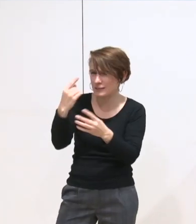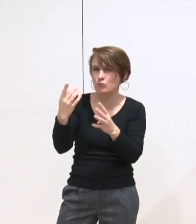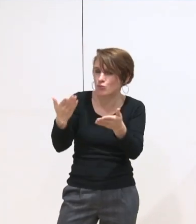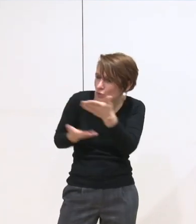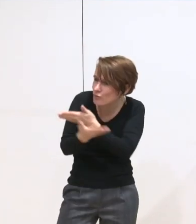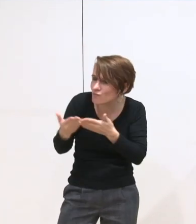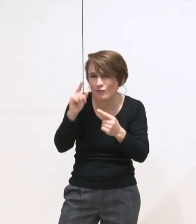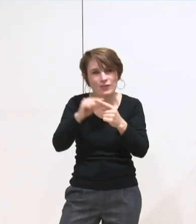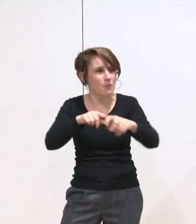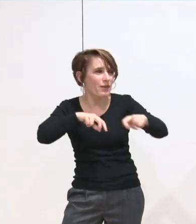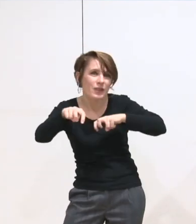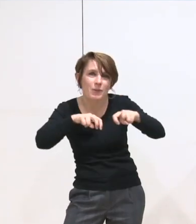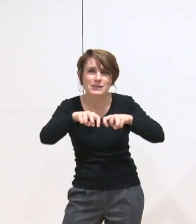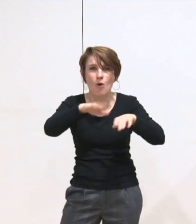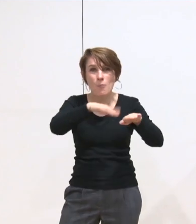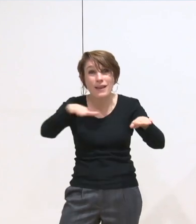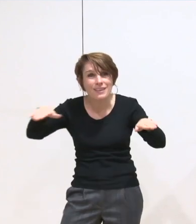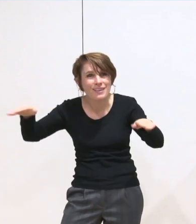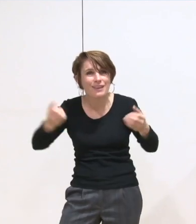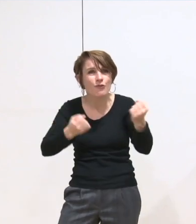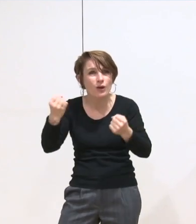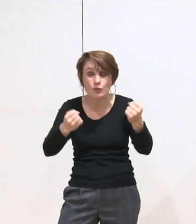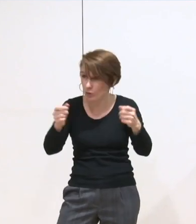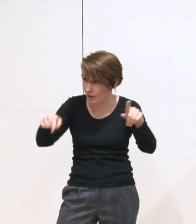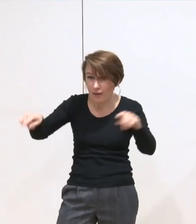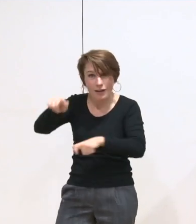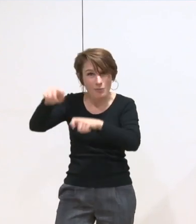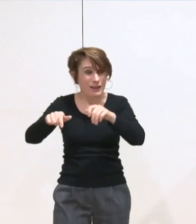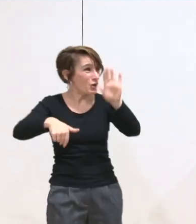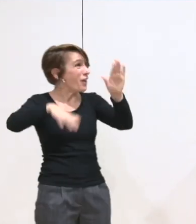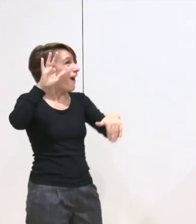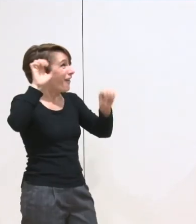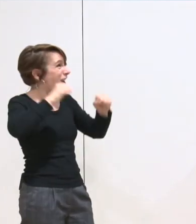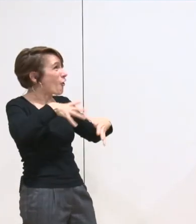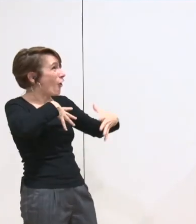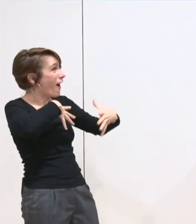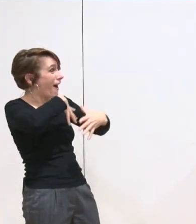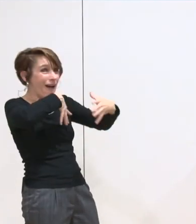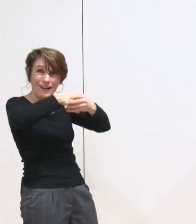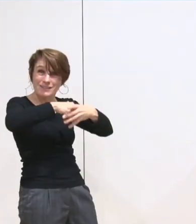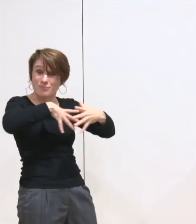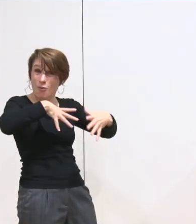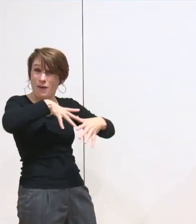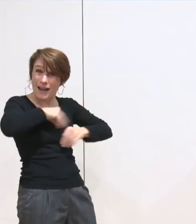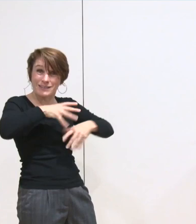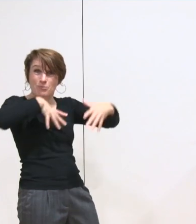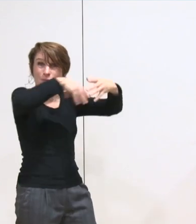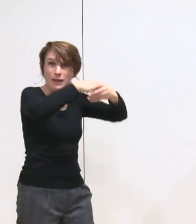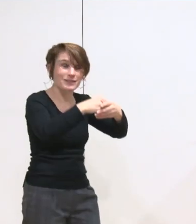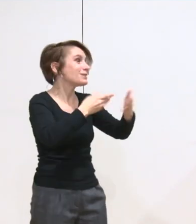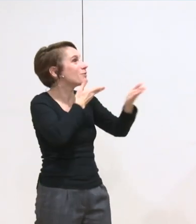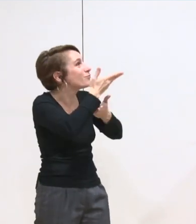déplacements et le stationnement, ceux qui avaient accepté de dialoguer ont appris la mise en place, en catimini et sans